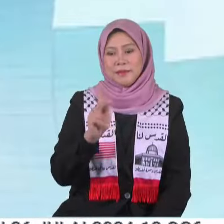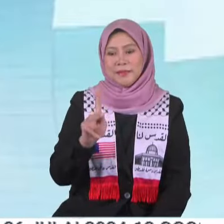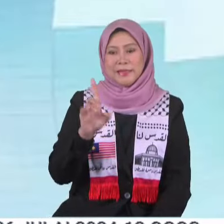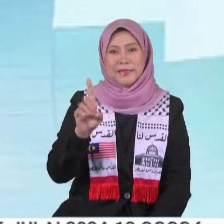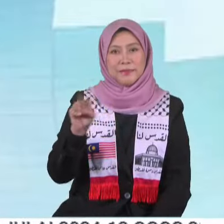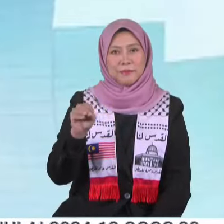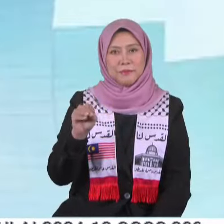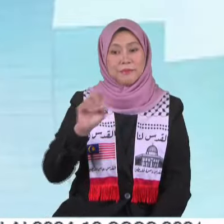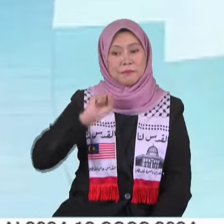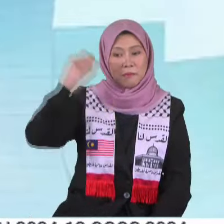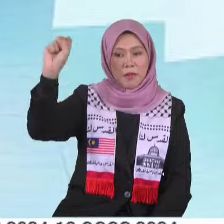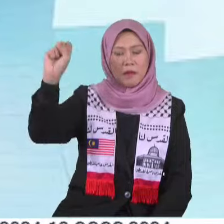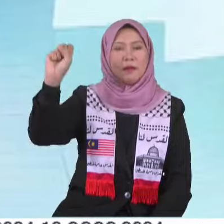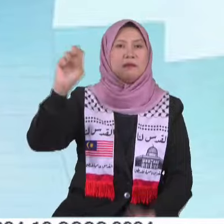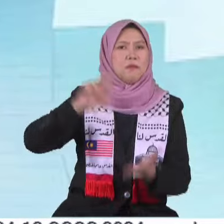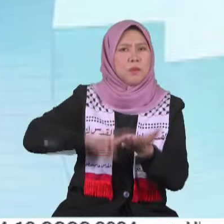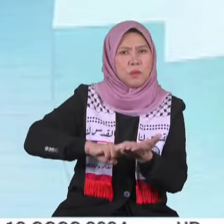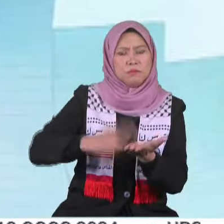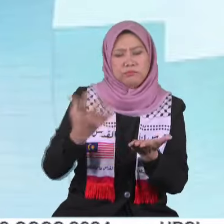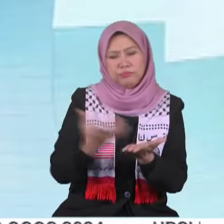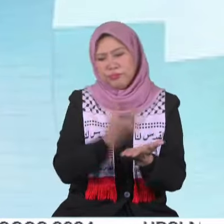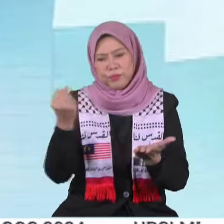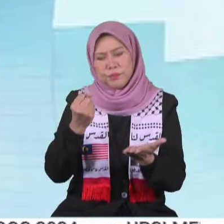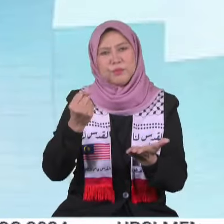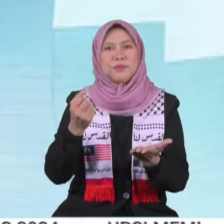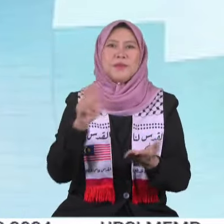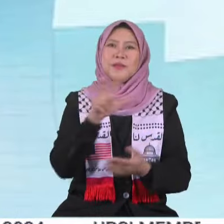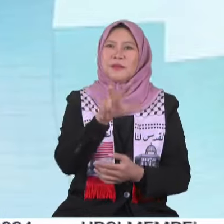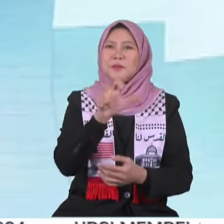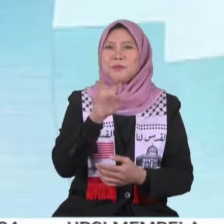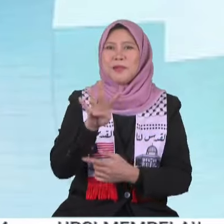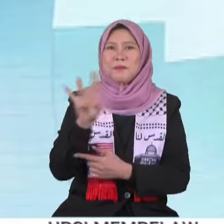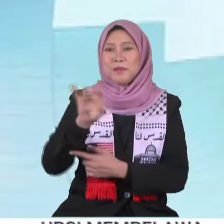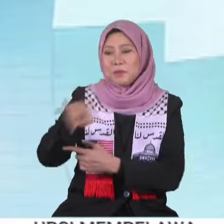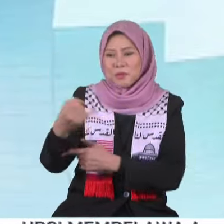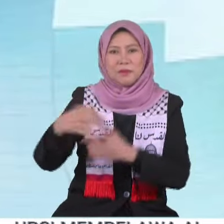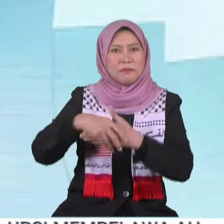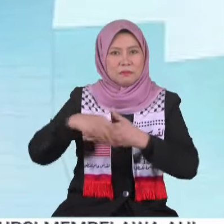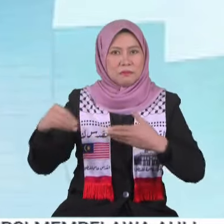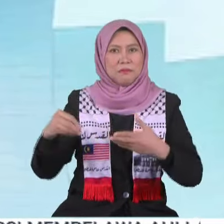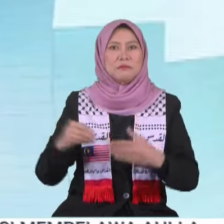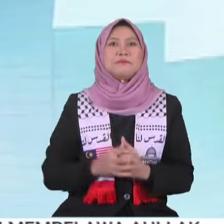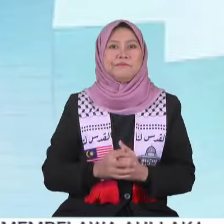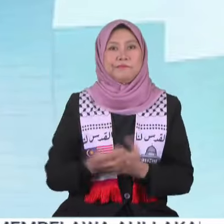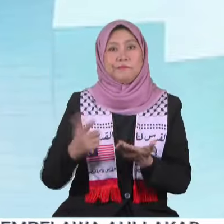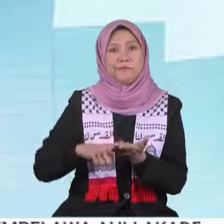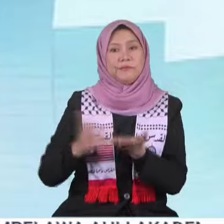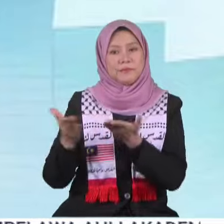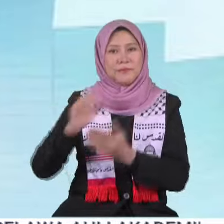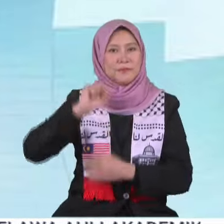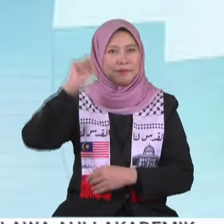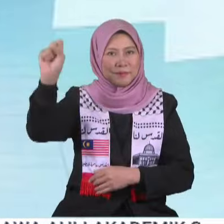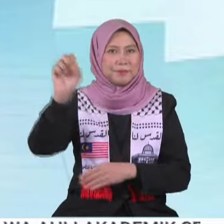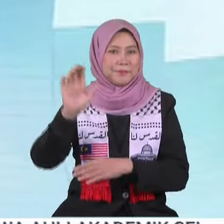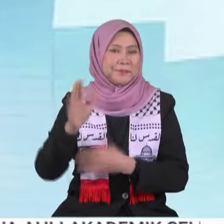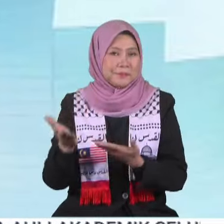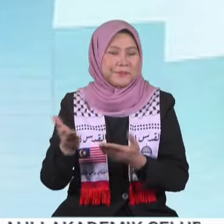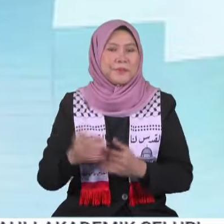JKDM Zon Sabah merekodkan pelbagai rampasan bernilai RM348 juta. Itu antara paparan dari Sabah petang ini.